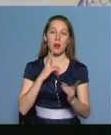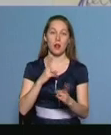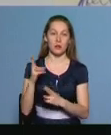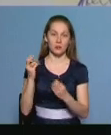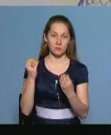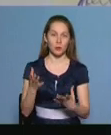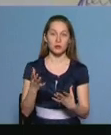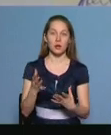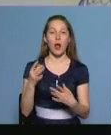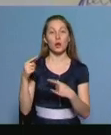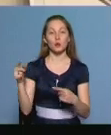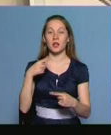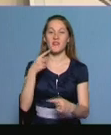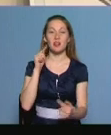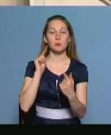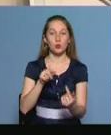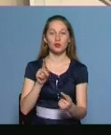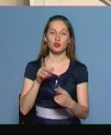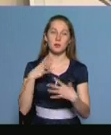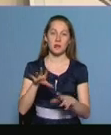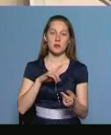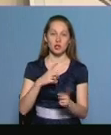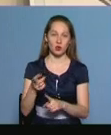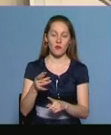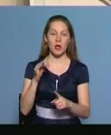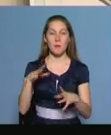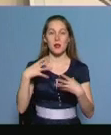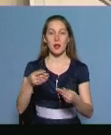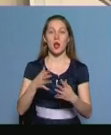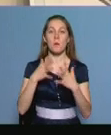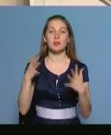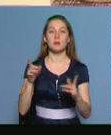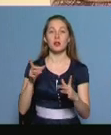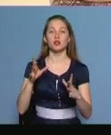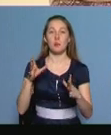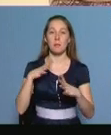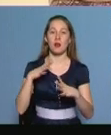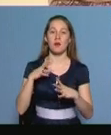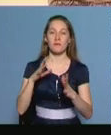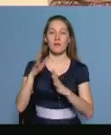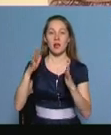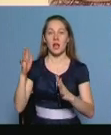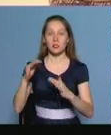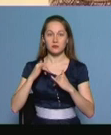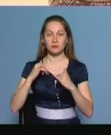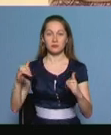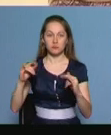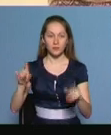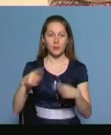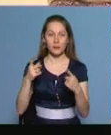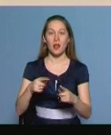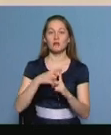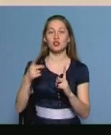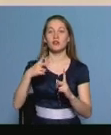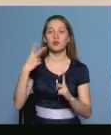благоустроим. Другие, наоборот, категорически против и предлагают максимально вынести за пределы леса. Центр развития городской среды в течение